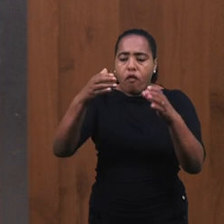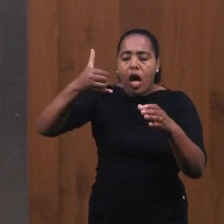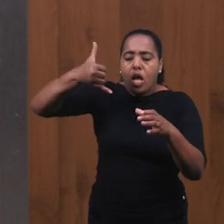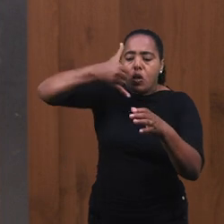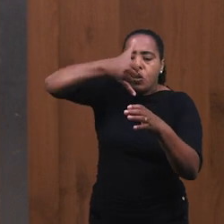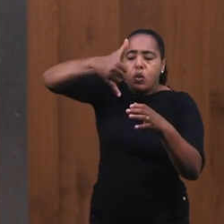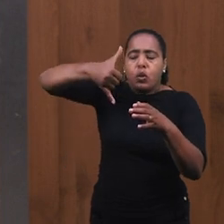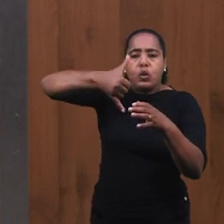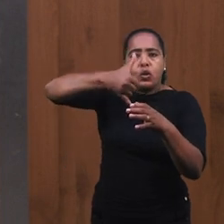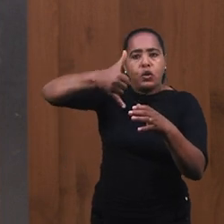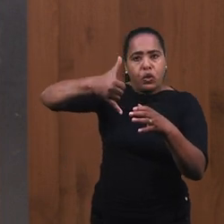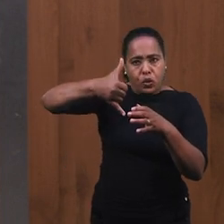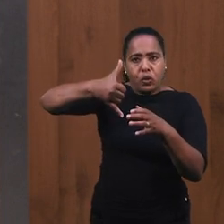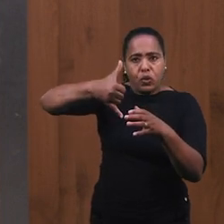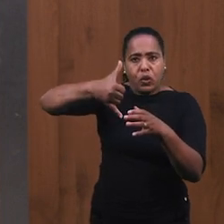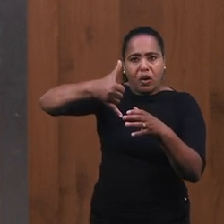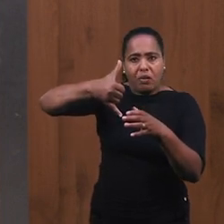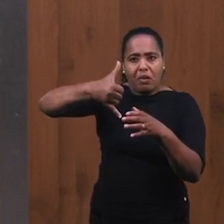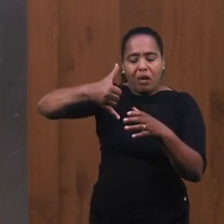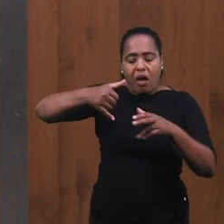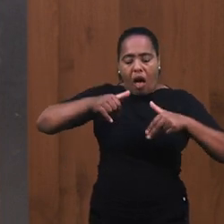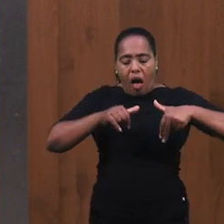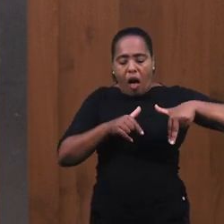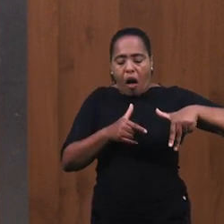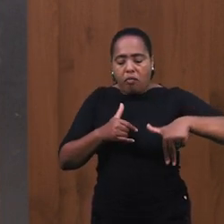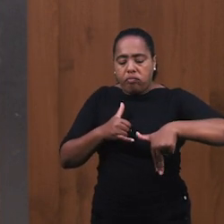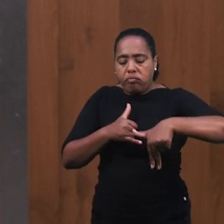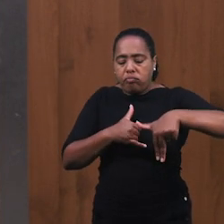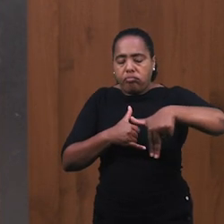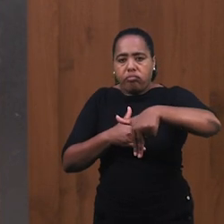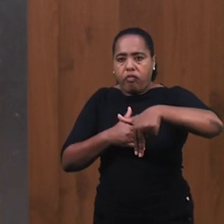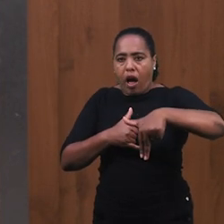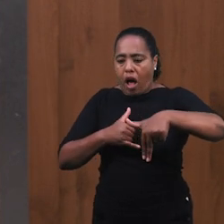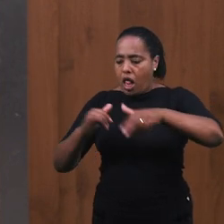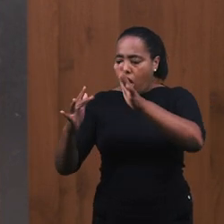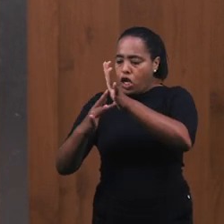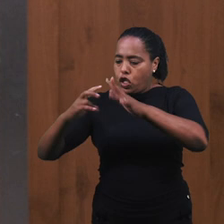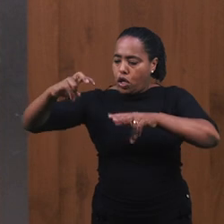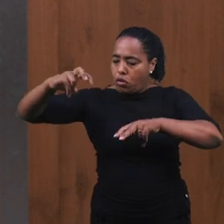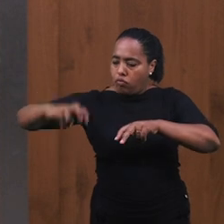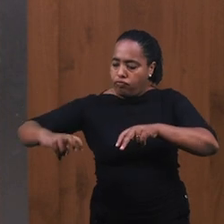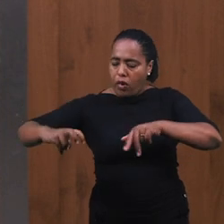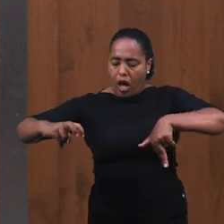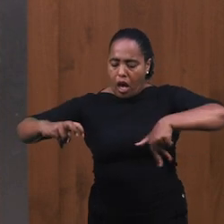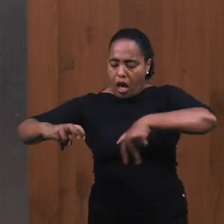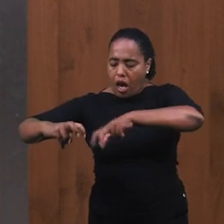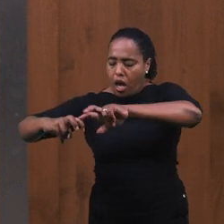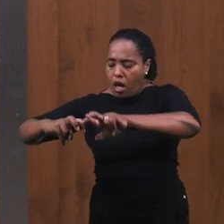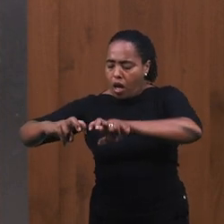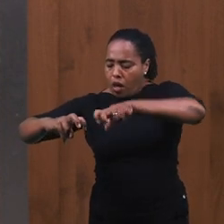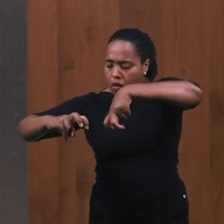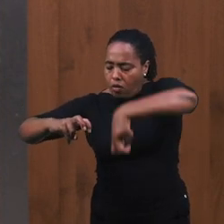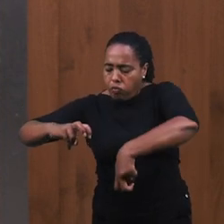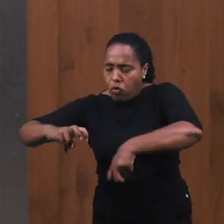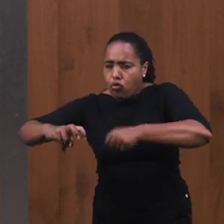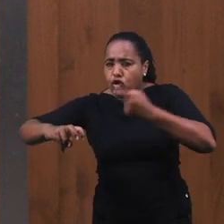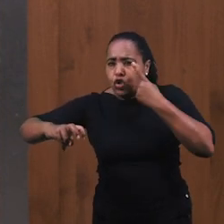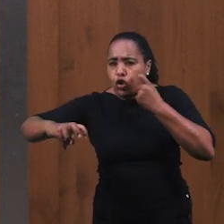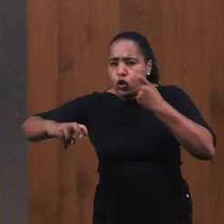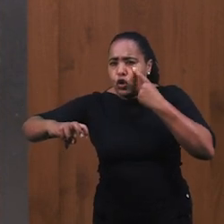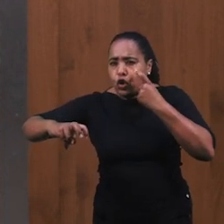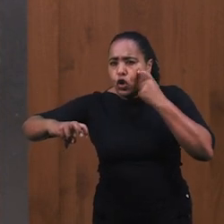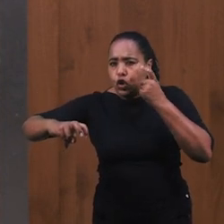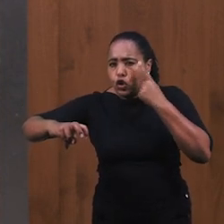et elle s'adresse aux pieds de Jésus et commence à pleurer en lavant ses pieds avec ses